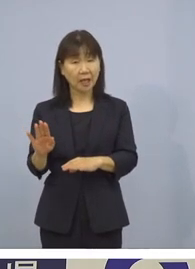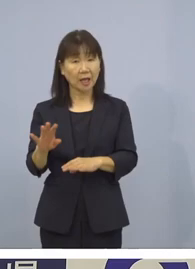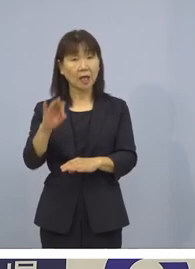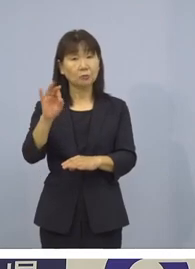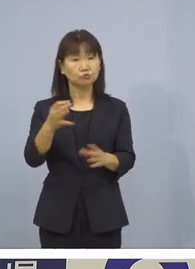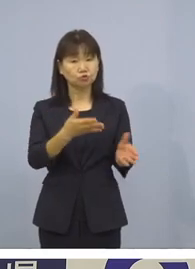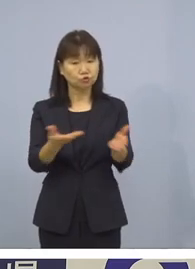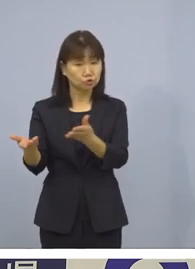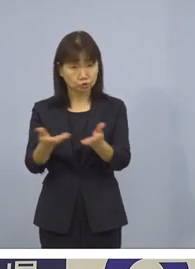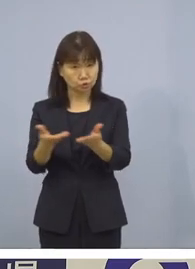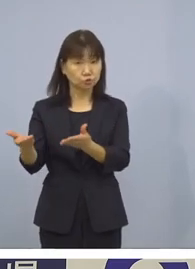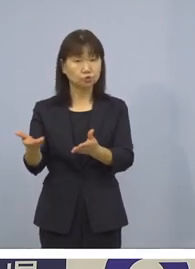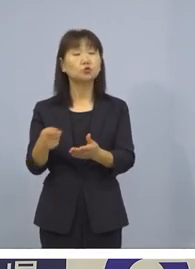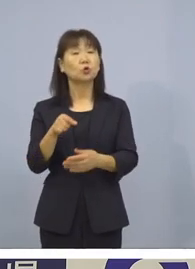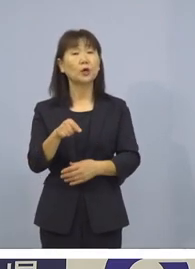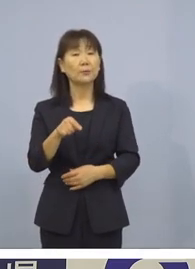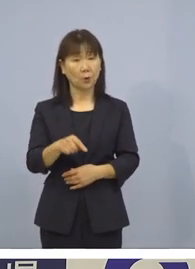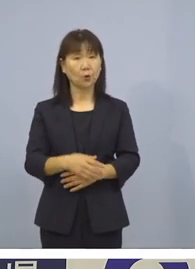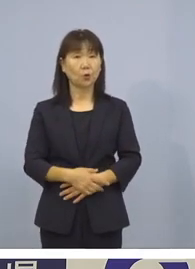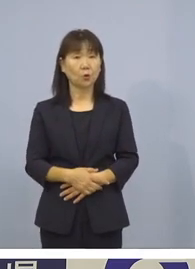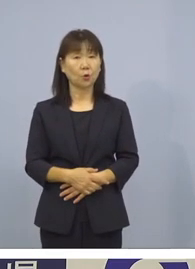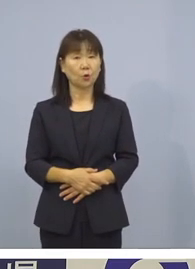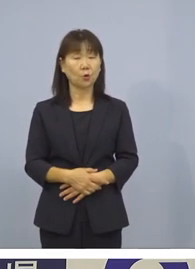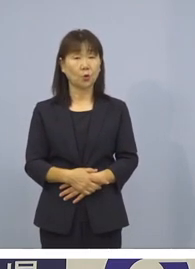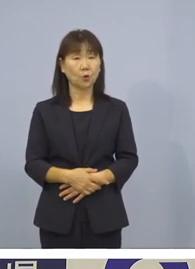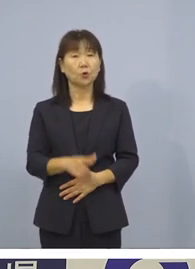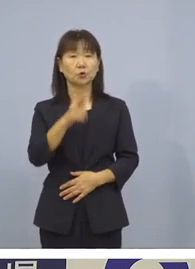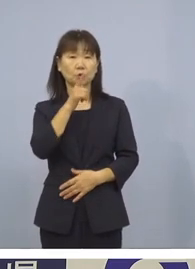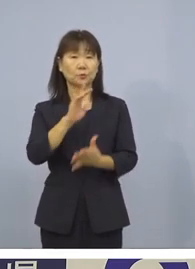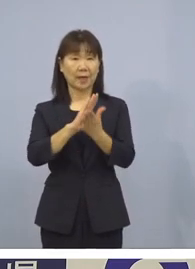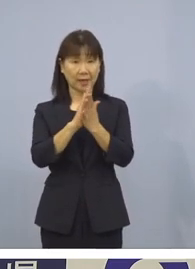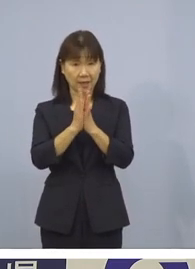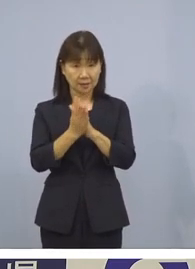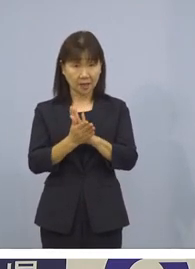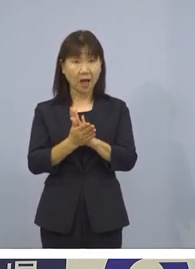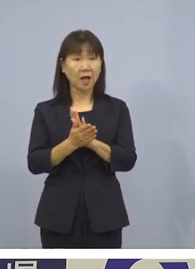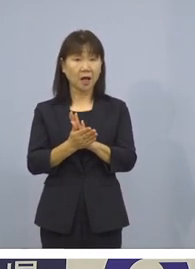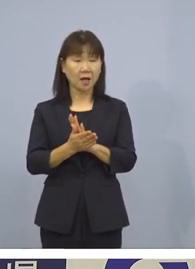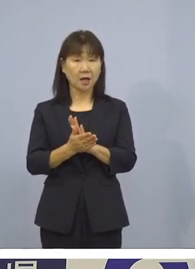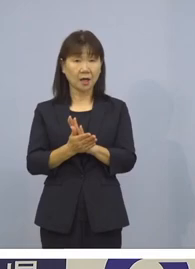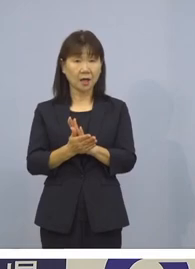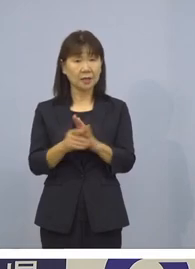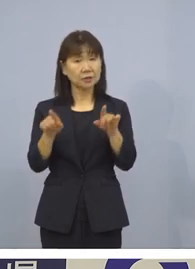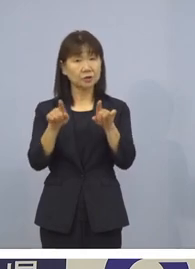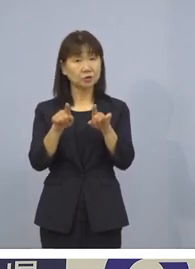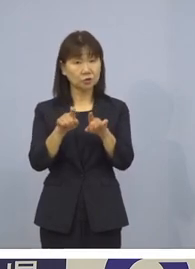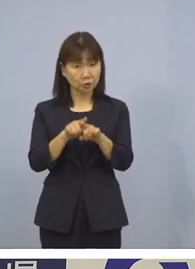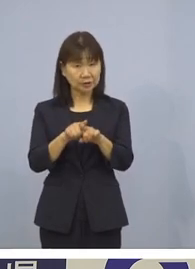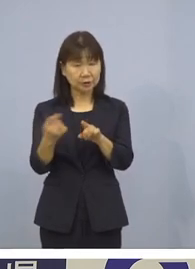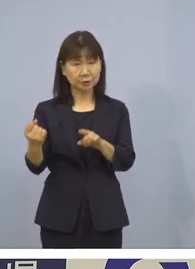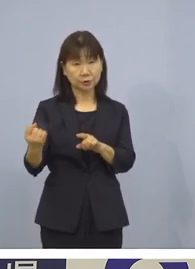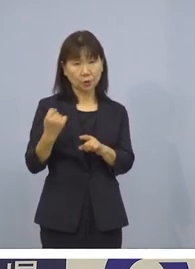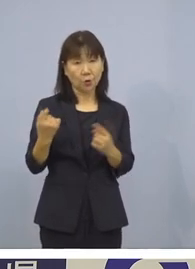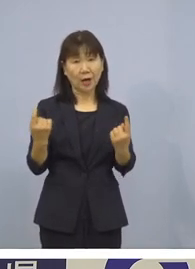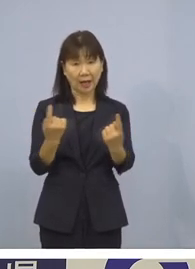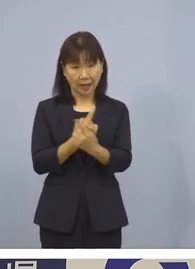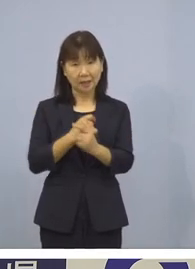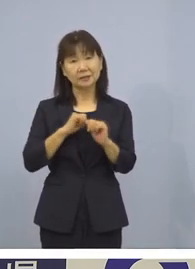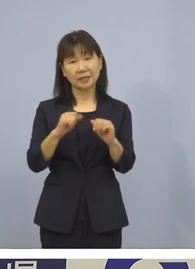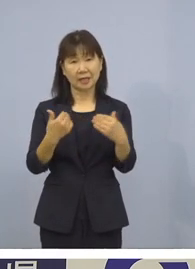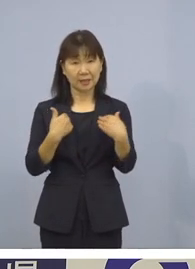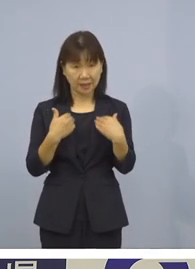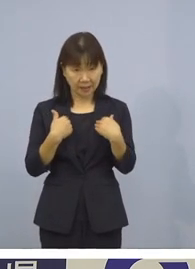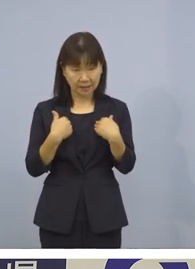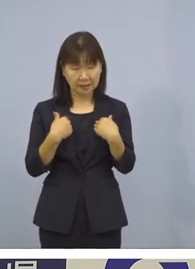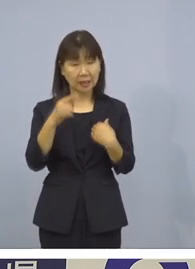うものをですね、我が県が一緒になって強化していかなければいけない、これ